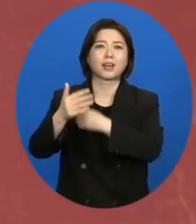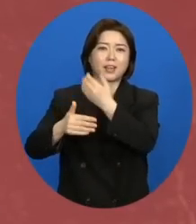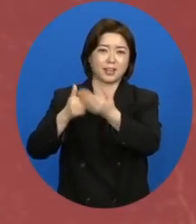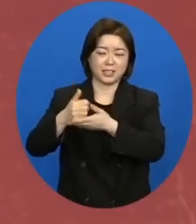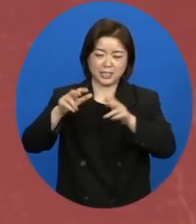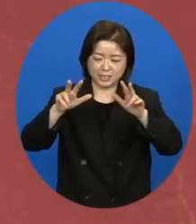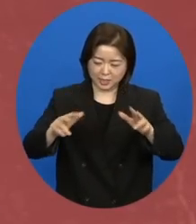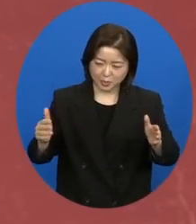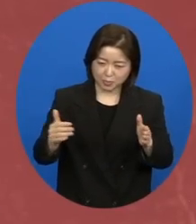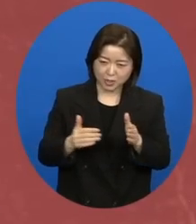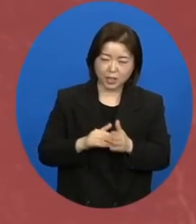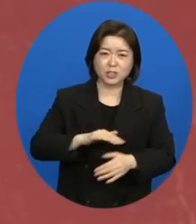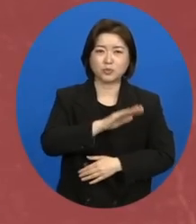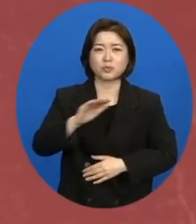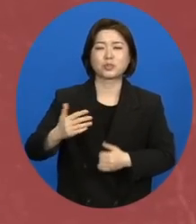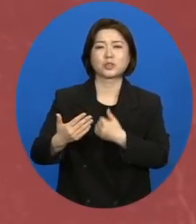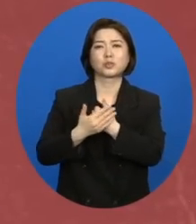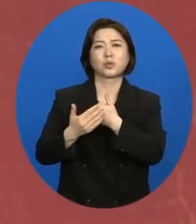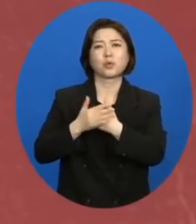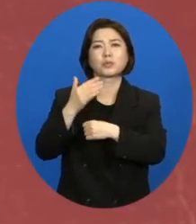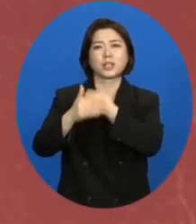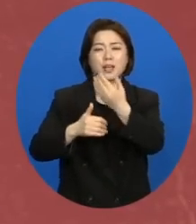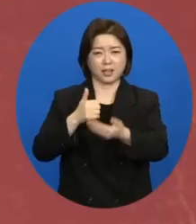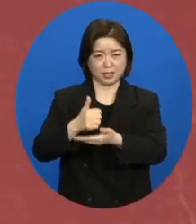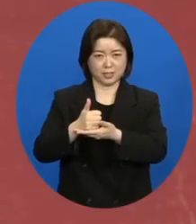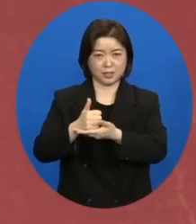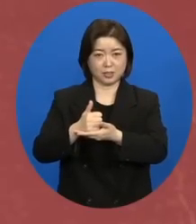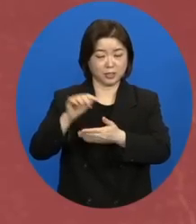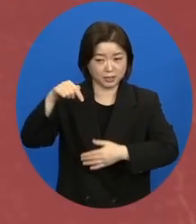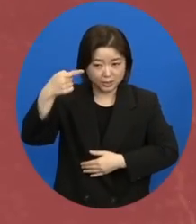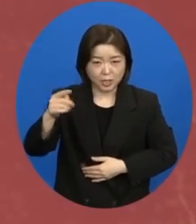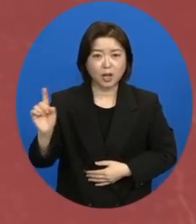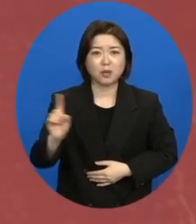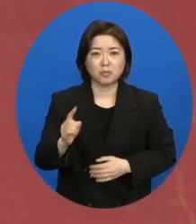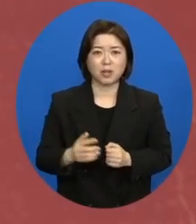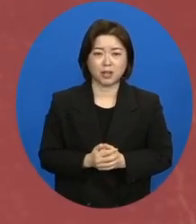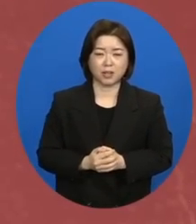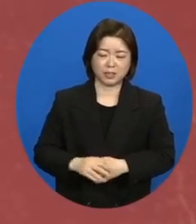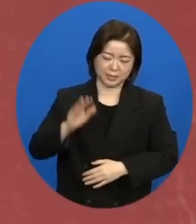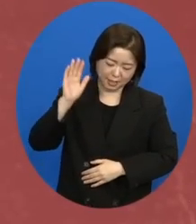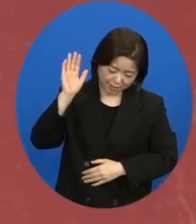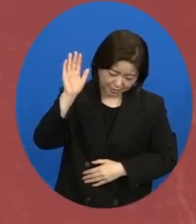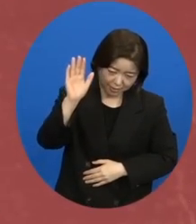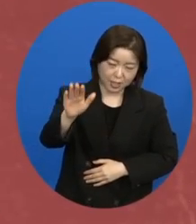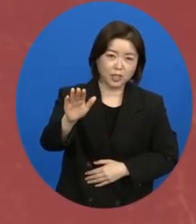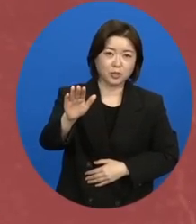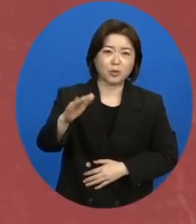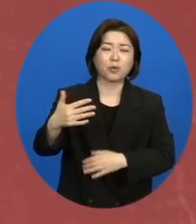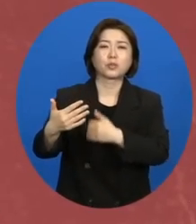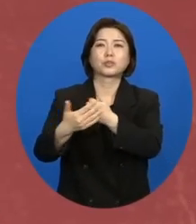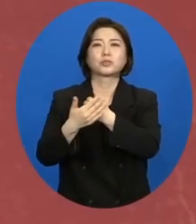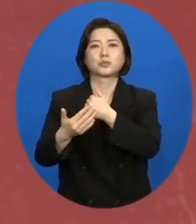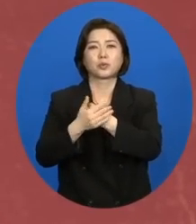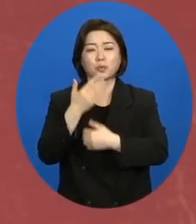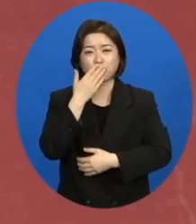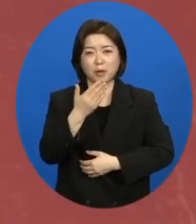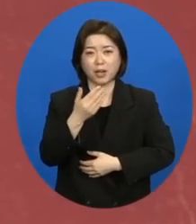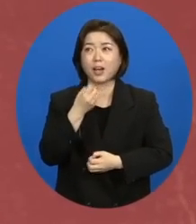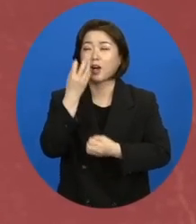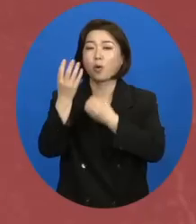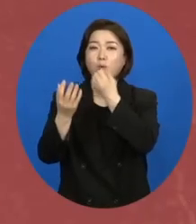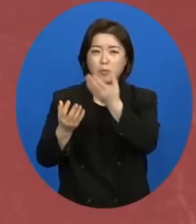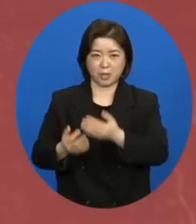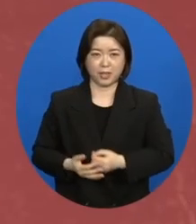지금까지 우리를 도우신 하나님, 그 다음이 이렇게 되어 있더군요. 장래에도 도우시리, 이렇게